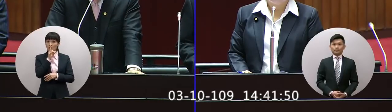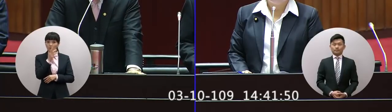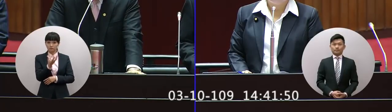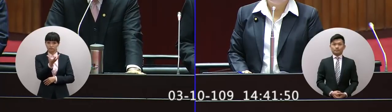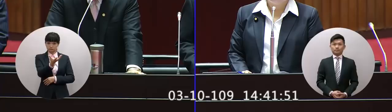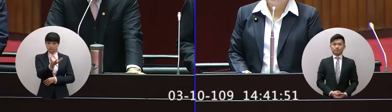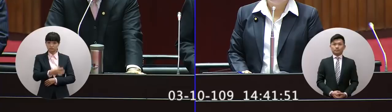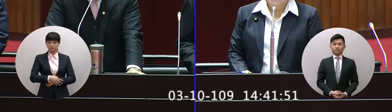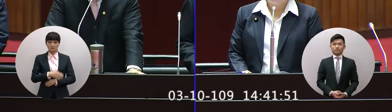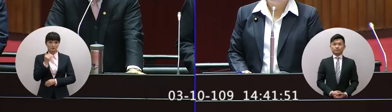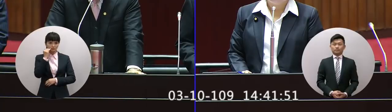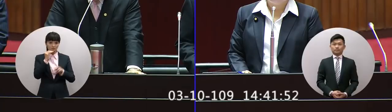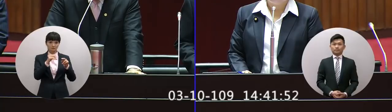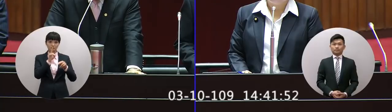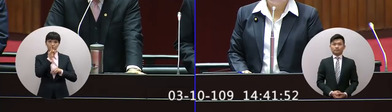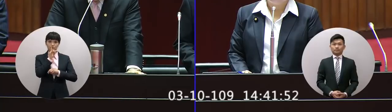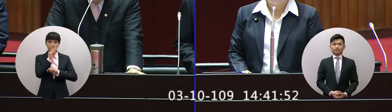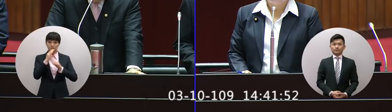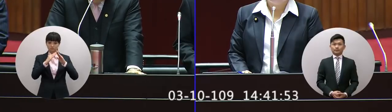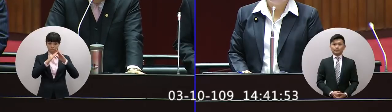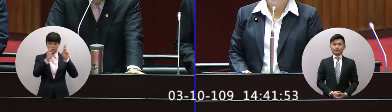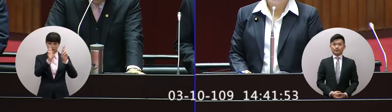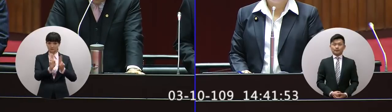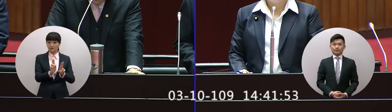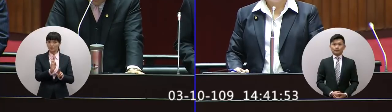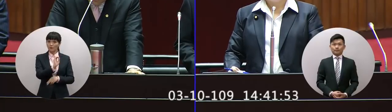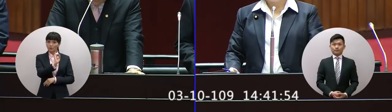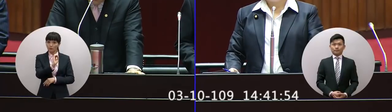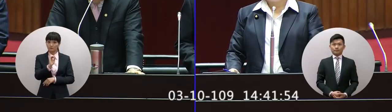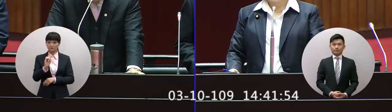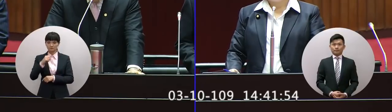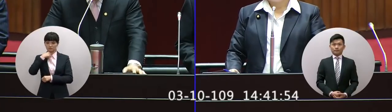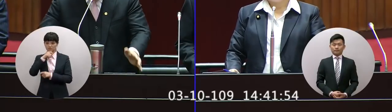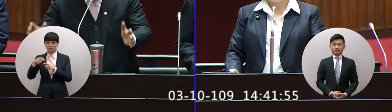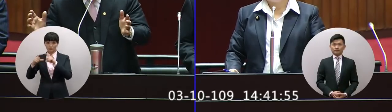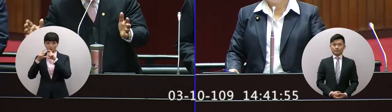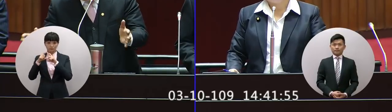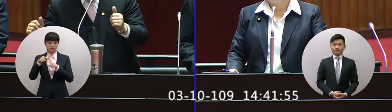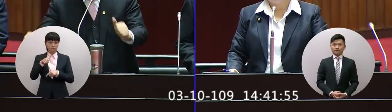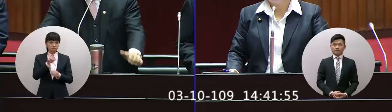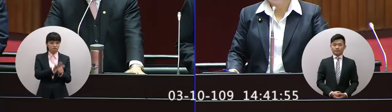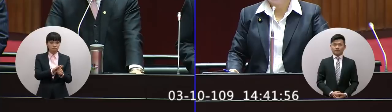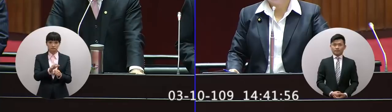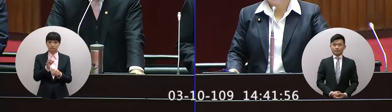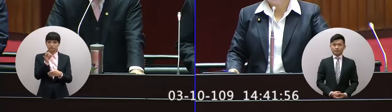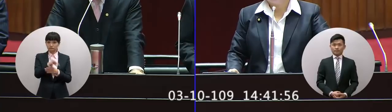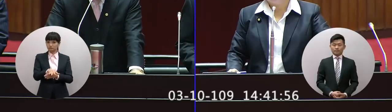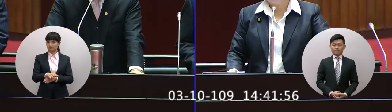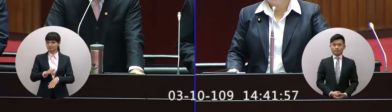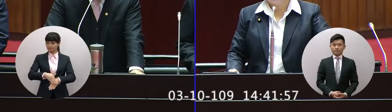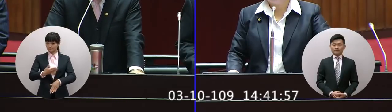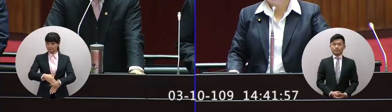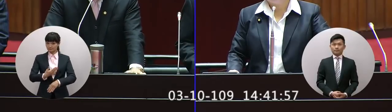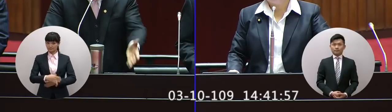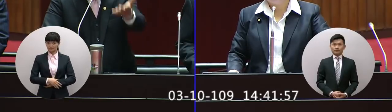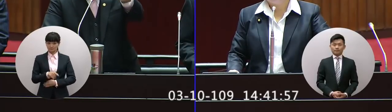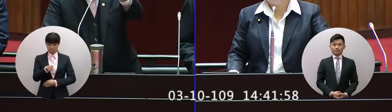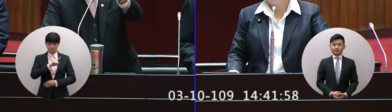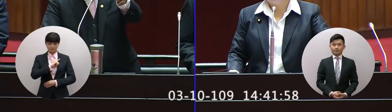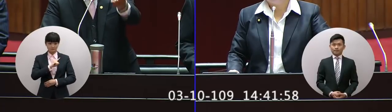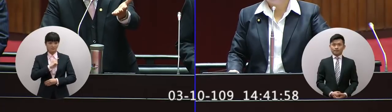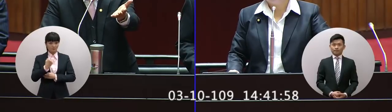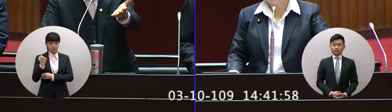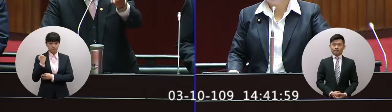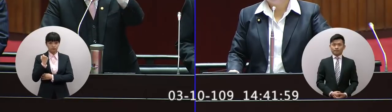来投资，所以创造就业机会也必须要有相对的努力。相